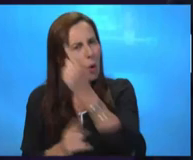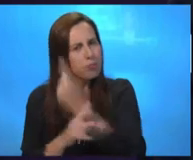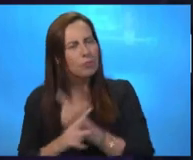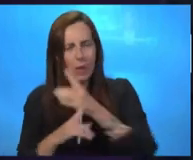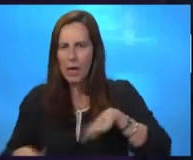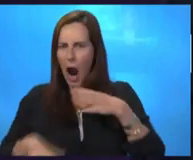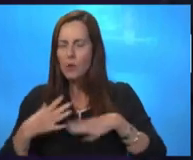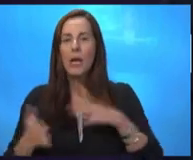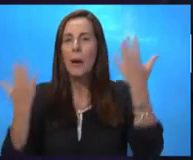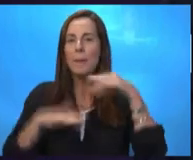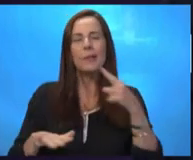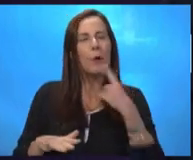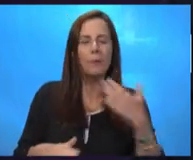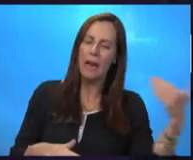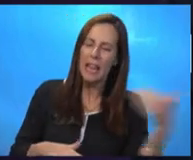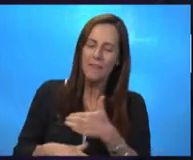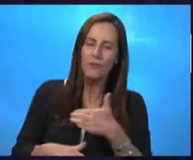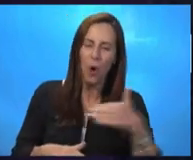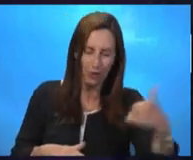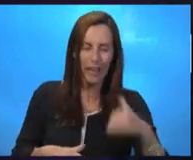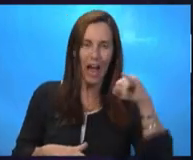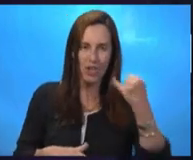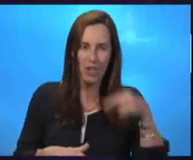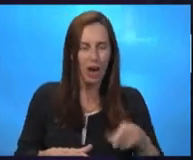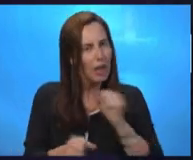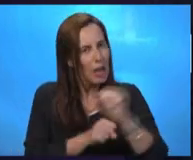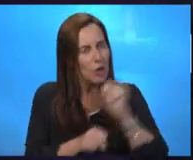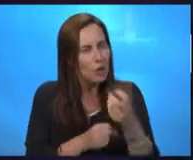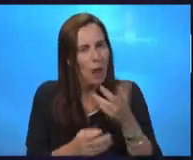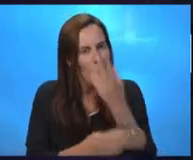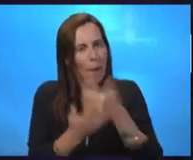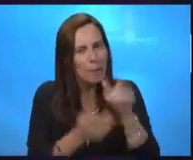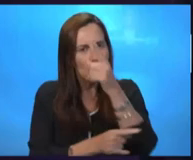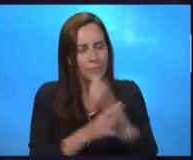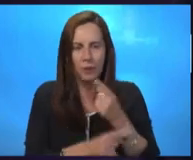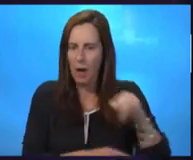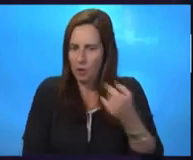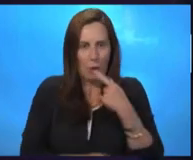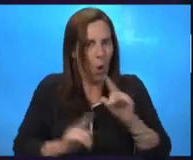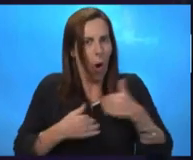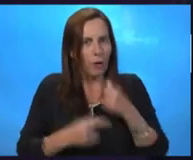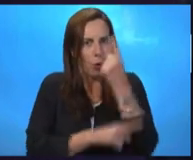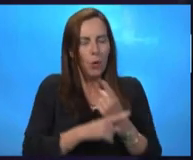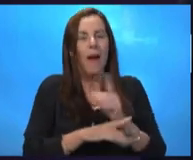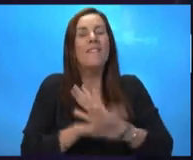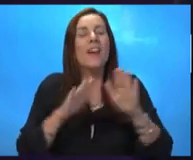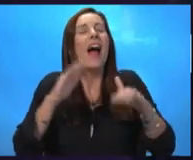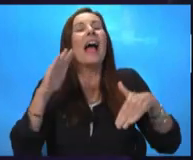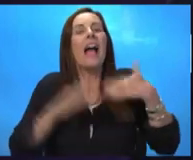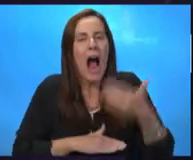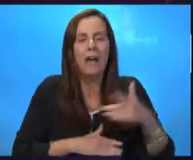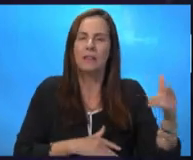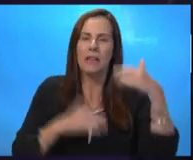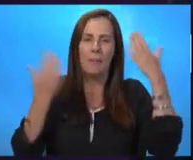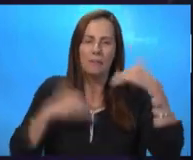אז המצרים החליטו לפנות שוב לג'יהאד להתלונן על המשך הירי. אז בג'יהאד אמרו לו, אנחנו יורים, ורק אז דרכו בקהיר